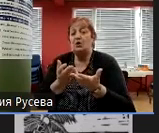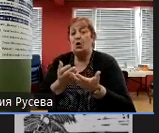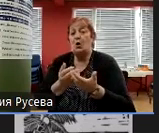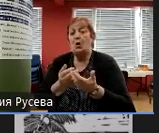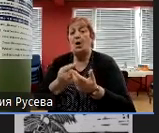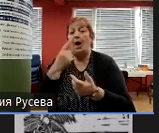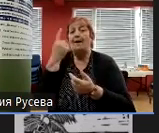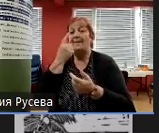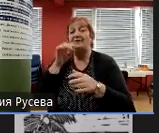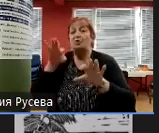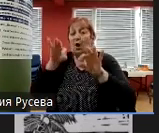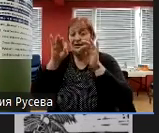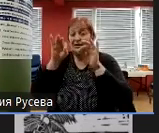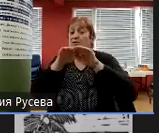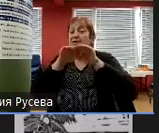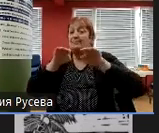на платформа.